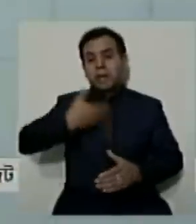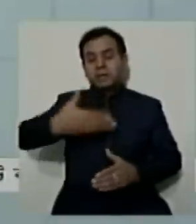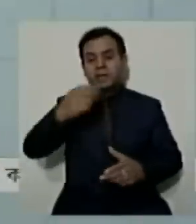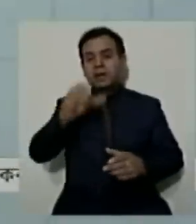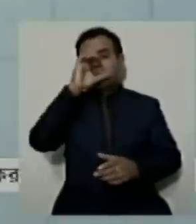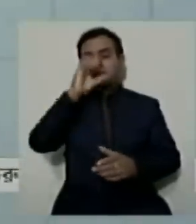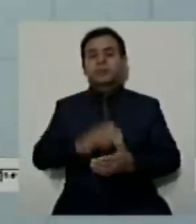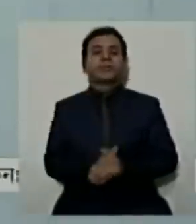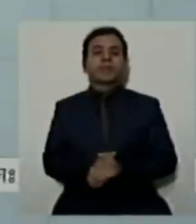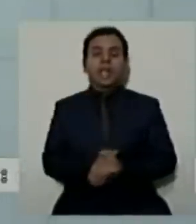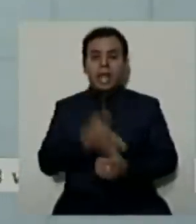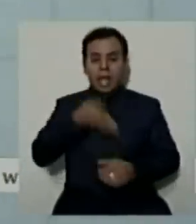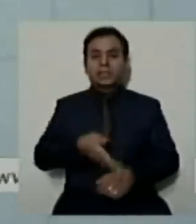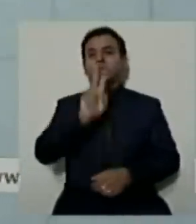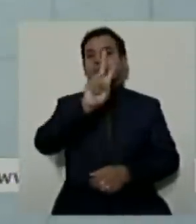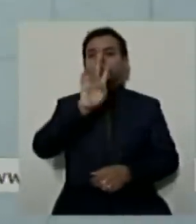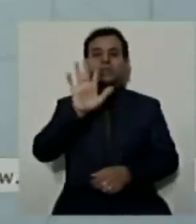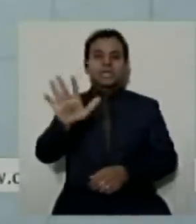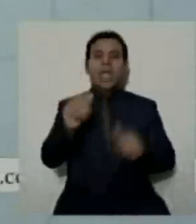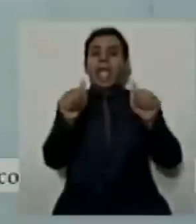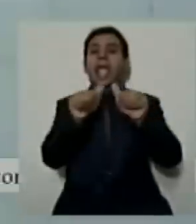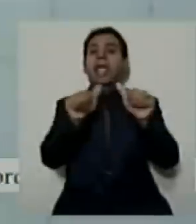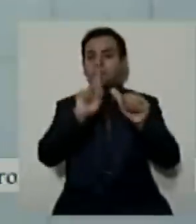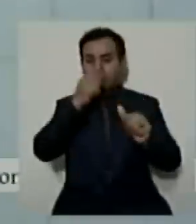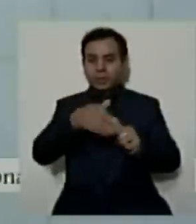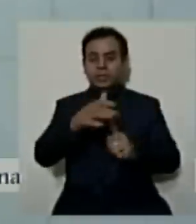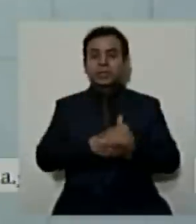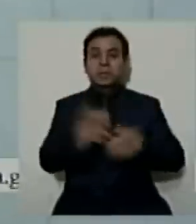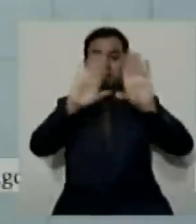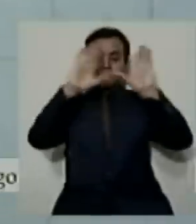সারা বিশ্বের ন্যায় বাংলাদেশেও বিশ্ব ম্যালেরিয়া দিবস উদযাপন করছে।